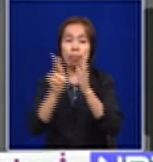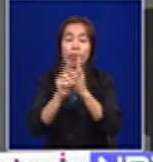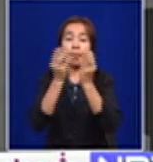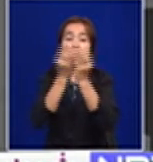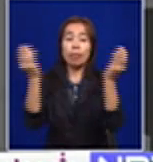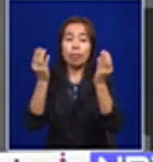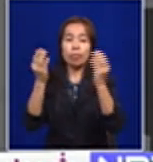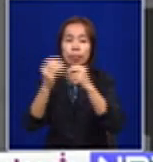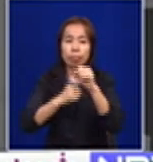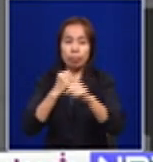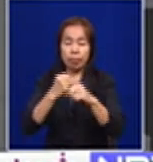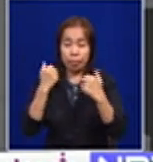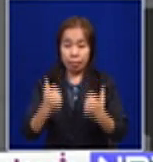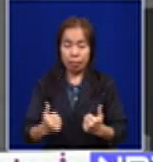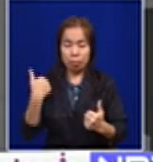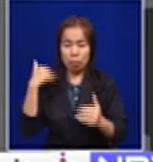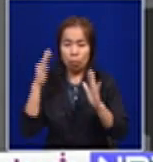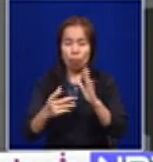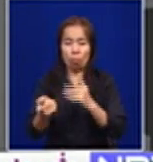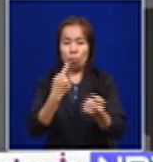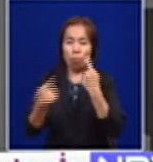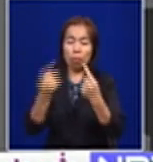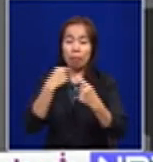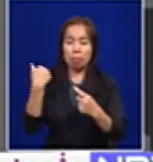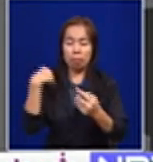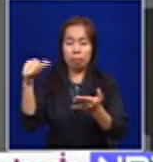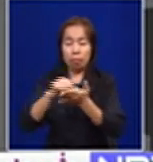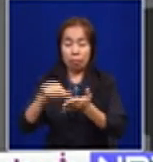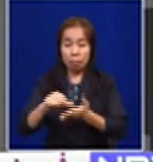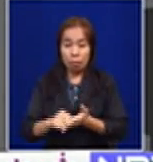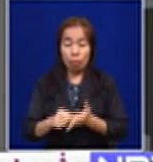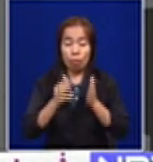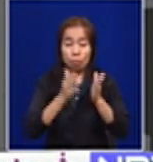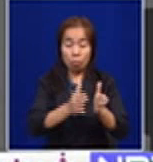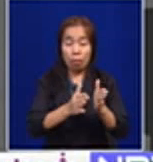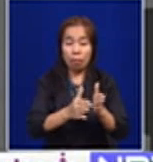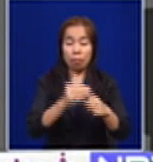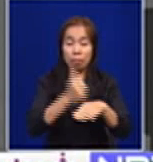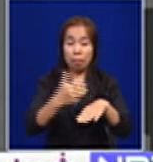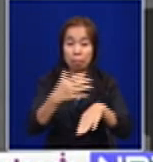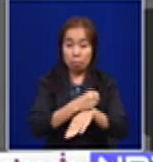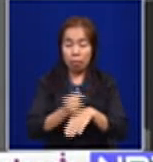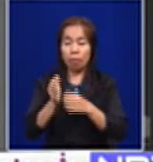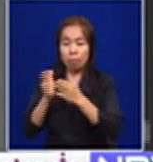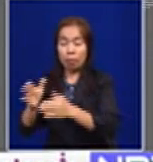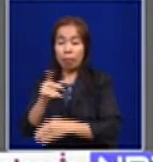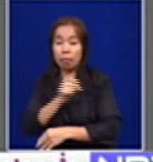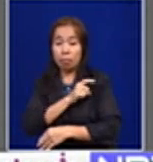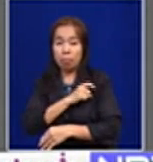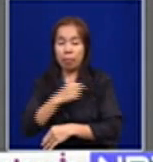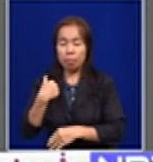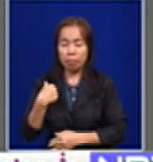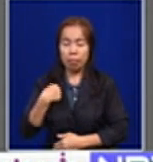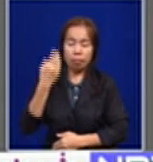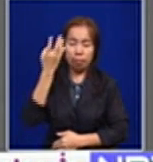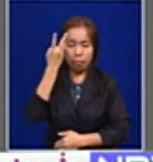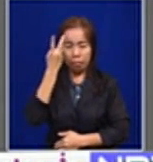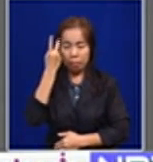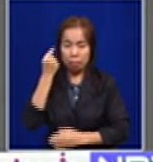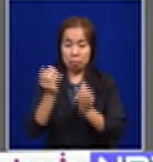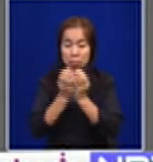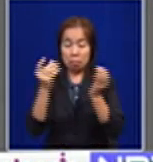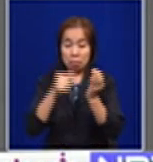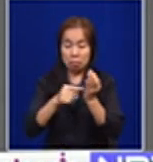ก็มีเสียงโจมตีอย่างมากโดยเฉพาะจากฝ่ายนักการเมืองต่างๆนานาดังนั้นก่อนที่จะตัดสินใจว่าร่างนี้ดีหรือ